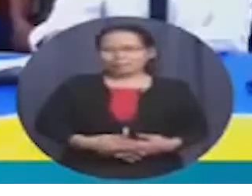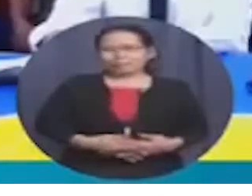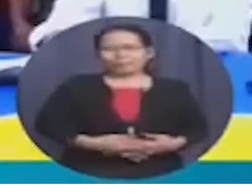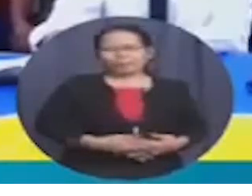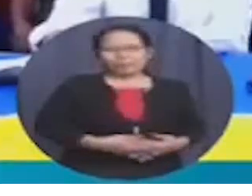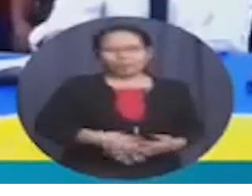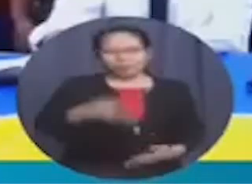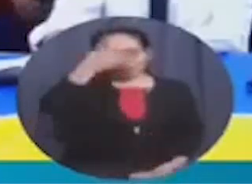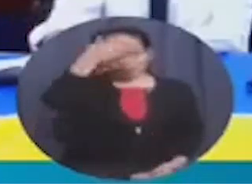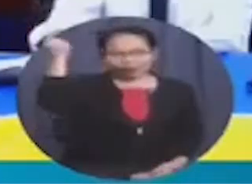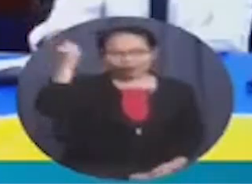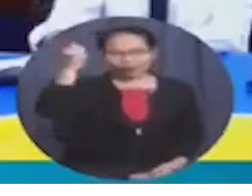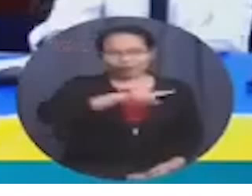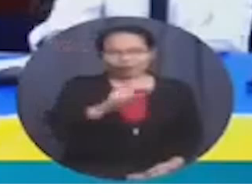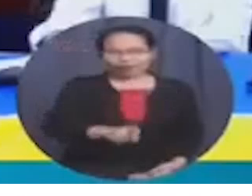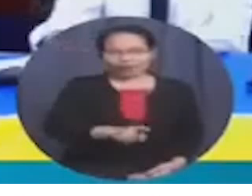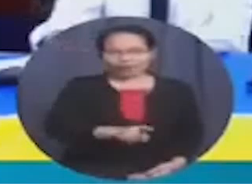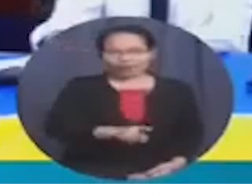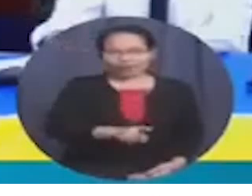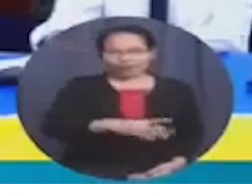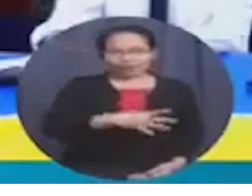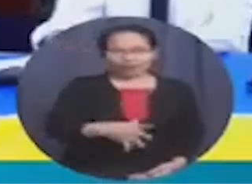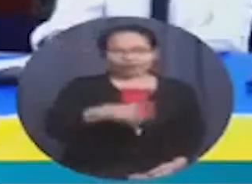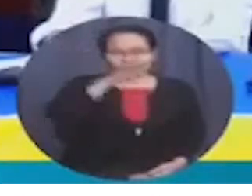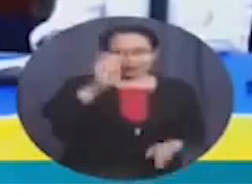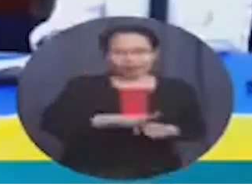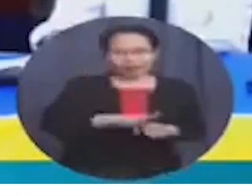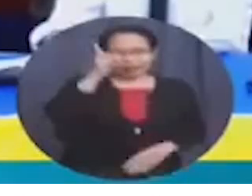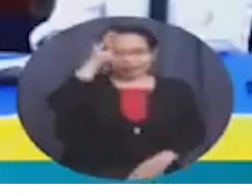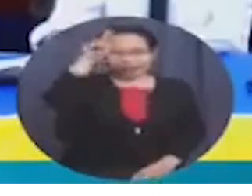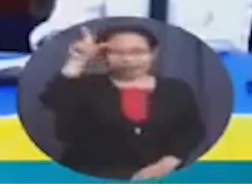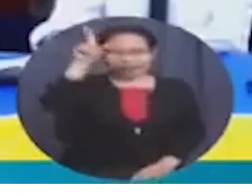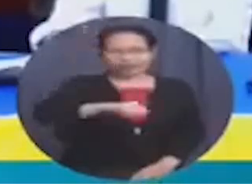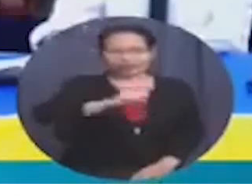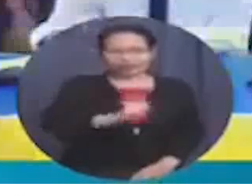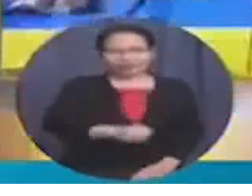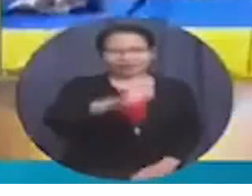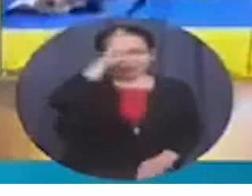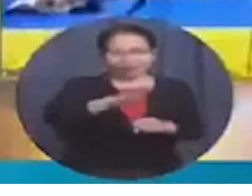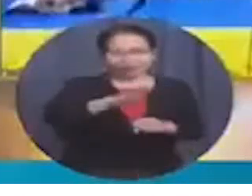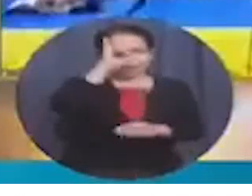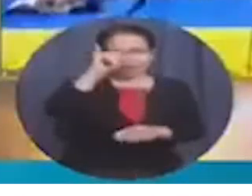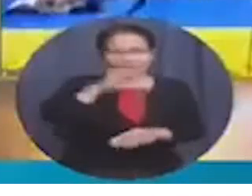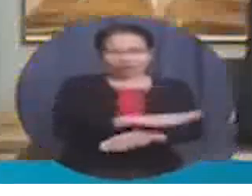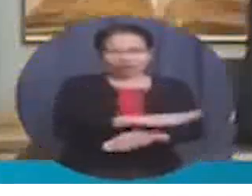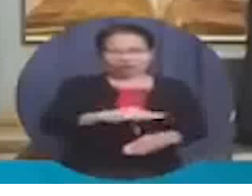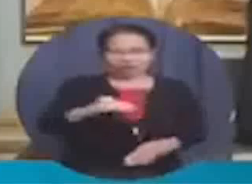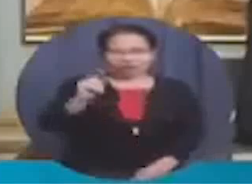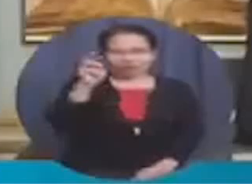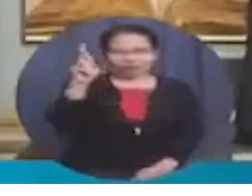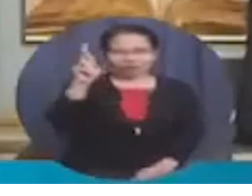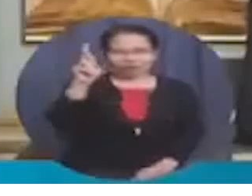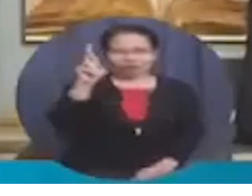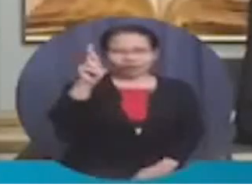Umutan ko kaninang itanong eh. Sige, kapatid na Daniel. Opo, kapatid na Eli, sa Timor Leste naman po tayo.